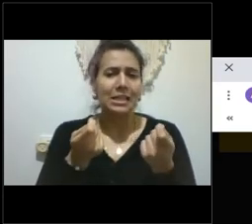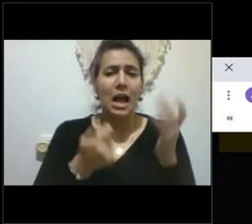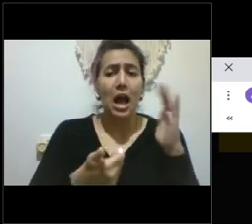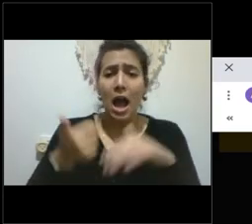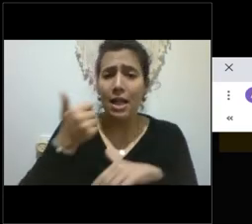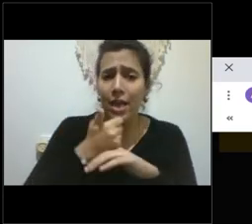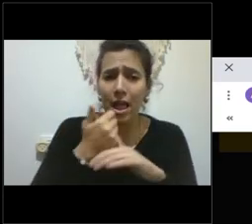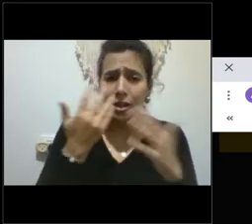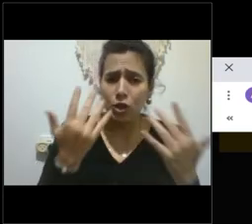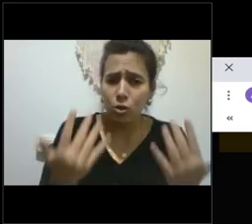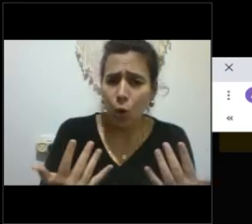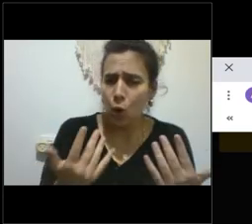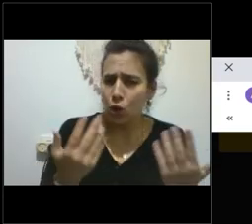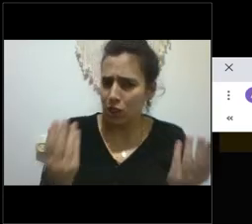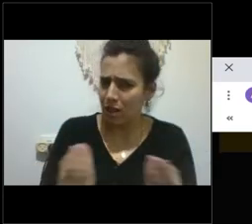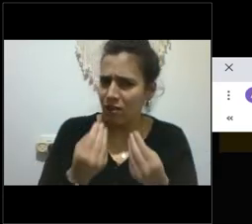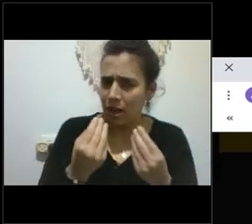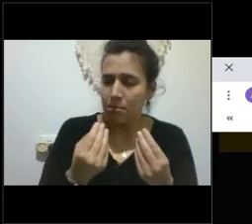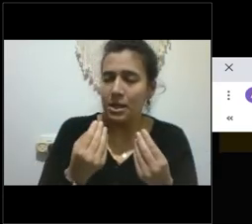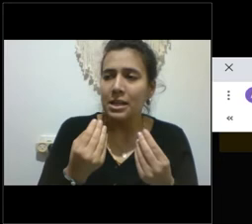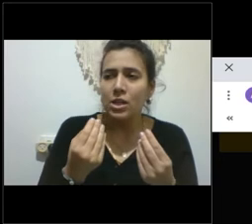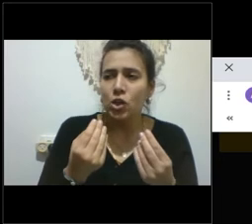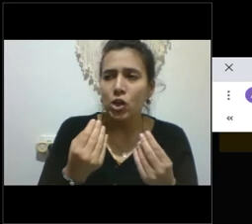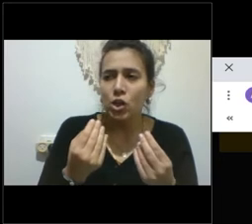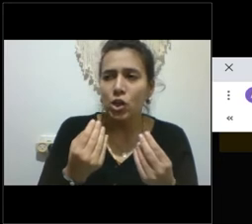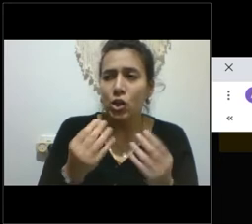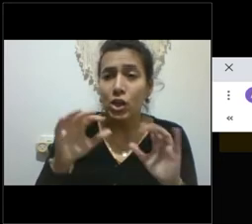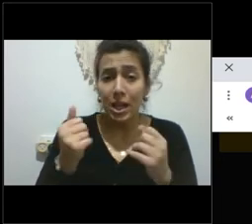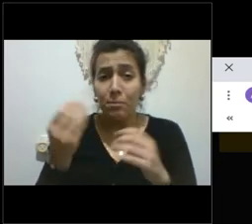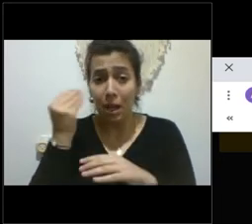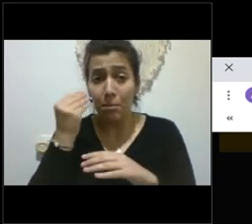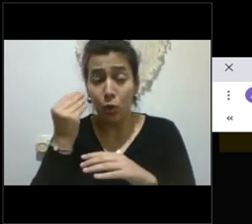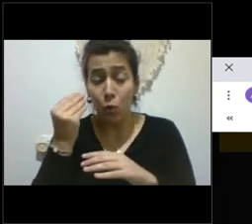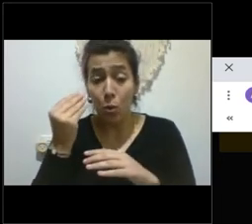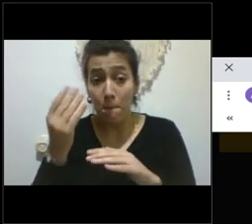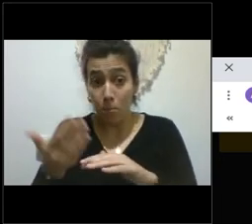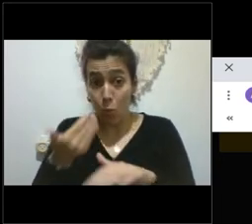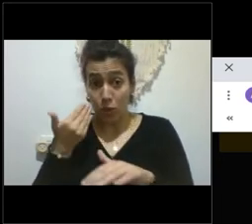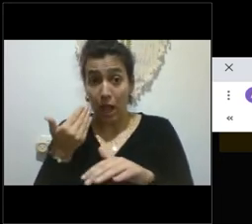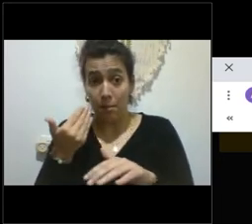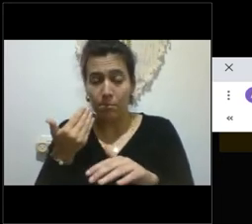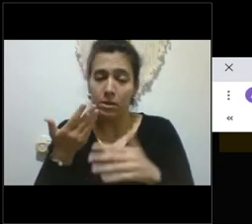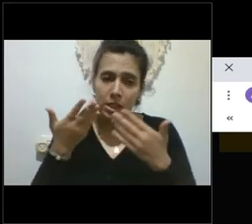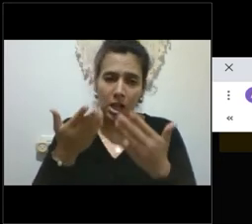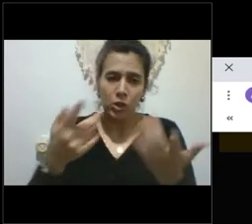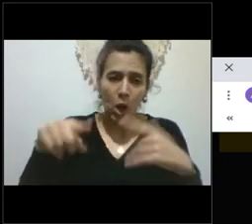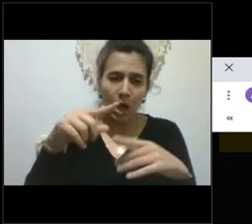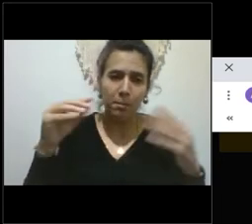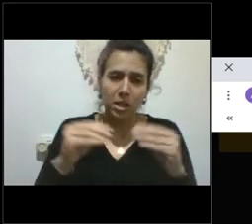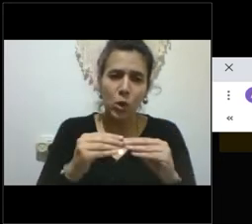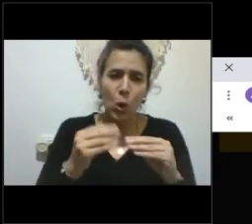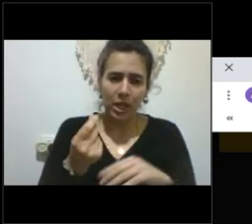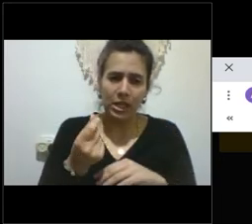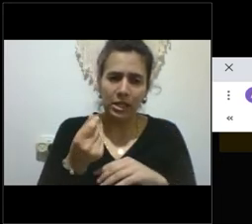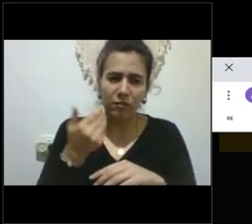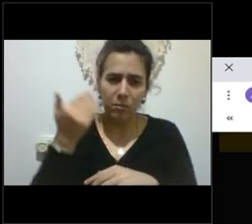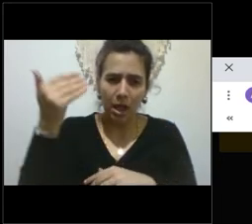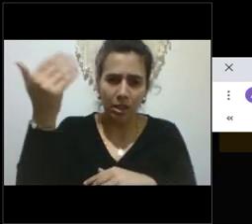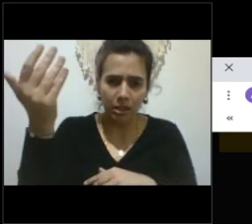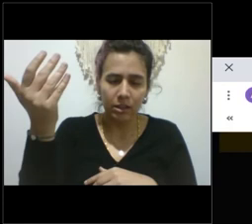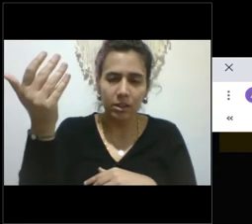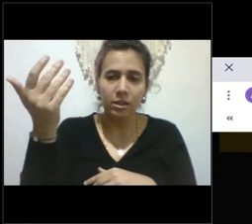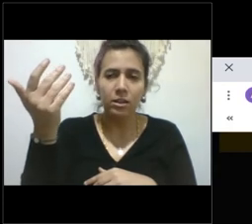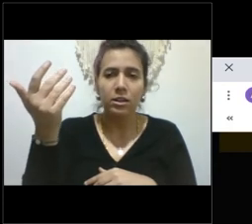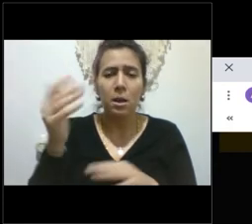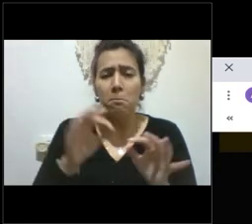שבסופו של דבר, ככל שתלמדו אותם יותר מוקדם, זה יעזור לכם לחסוך כסף בעתיד. בהתחלה זה לא יהיה משמעותי כל כך, אבל הידע שתצברו תוך